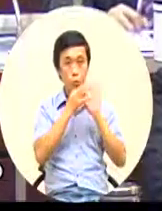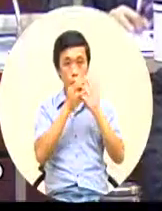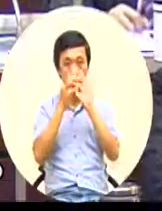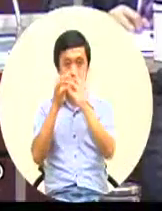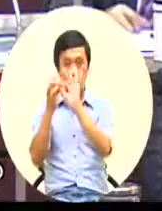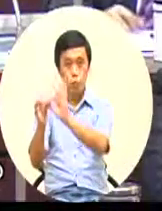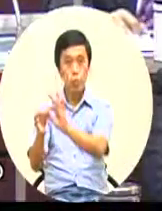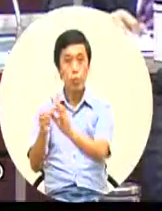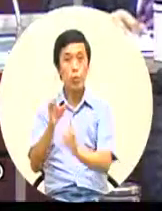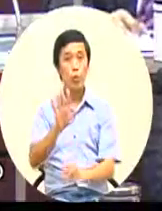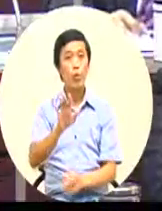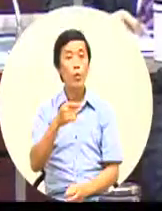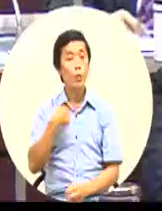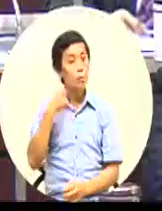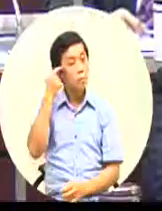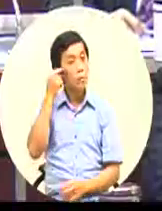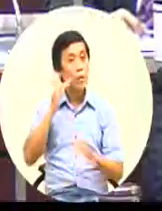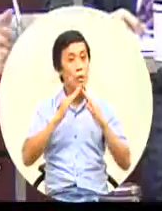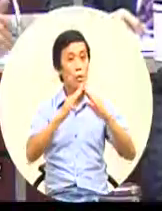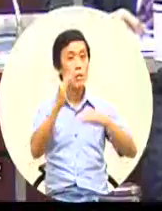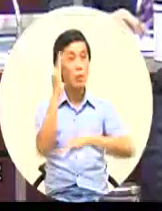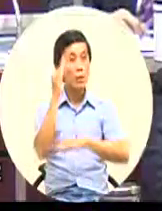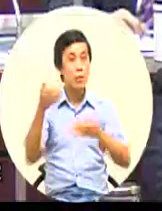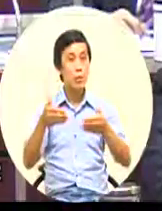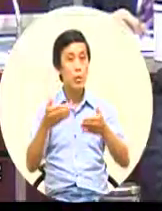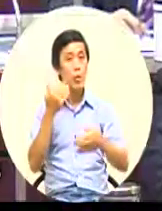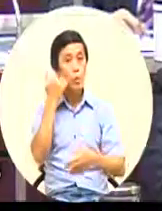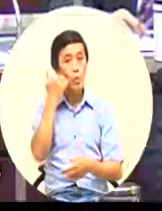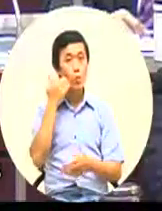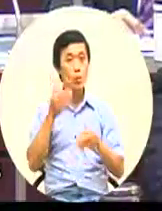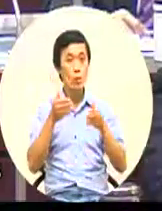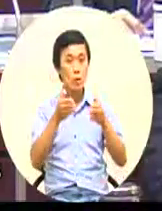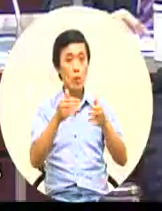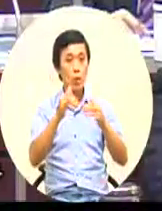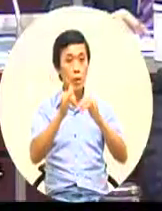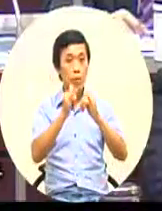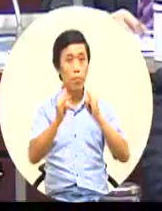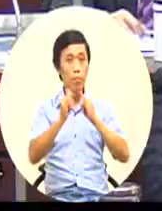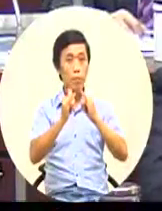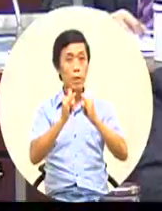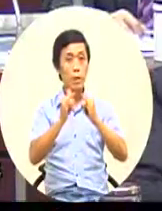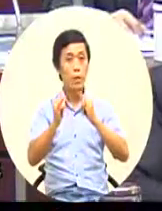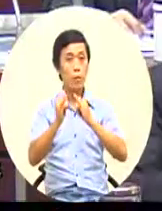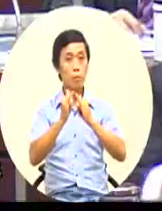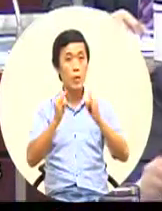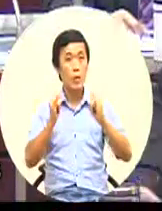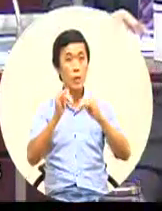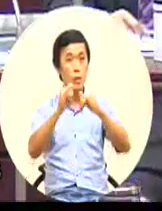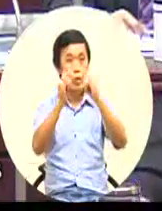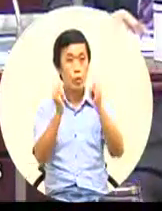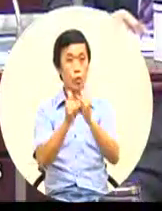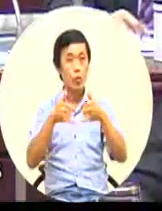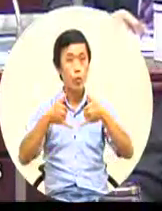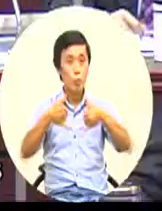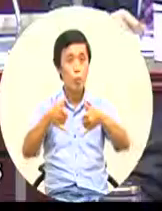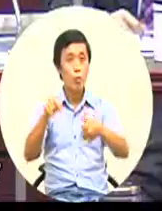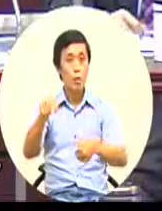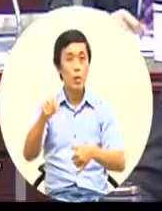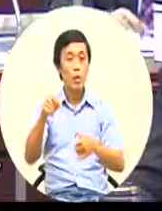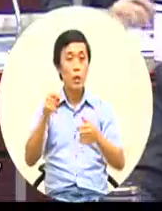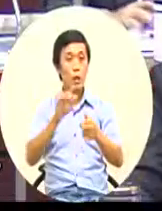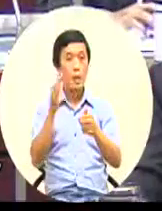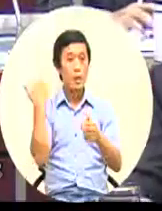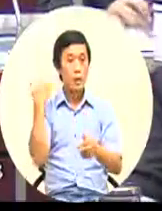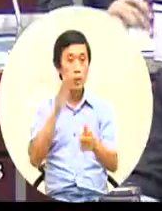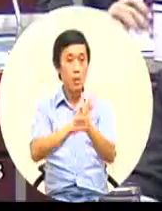觉讲，市政的建设，你即摆也经过民族路迄、那个所在吼，过去吼，造成咱三民